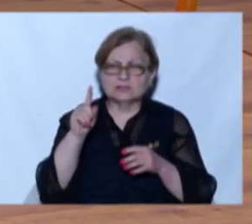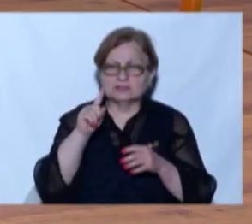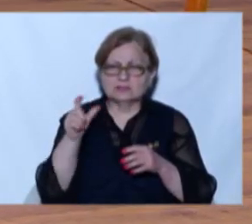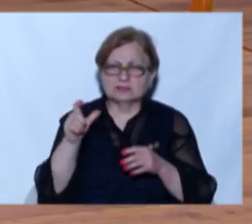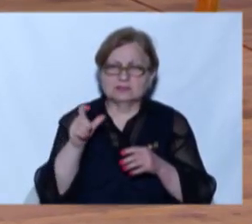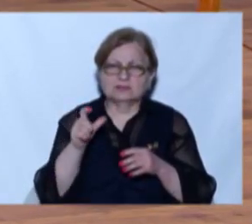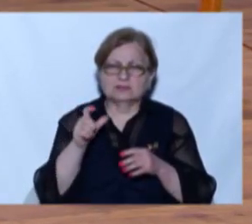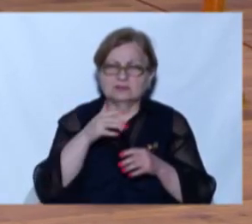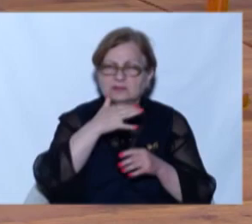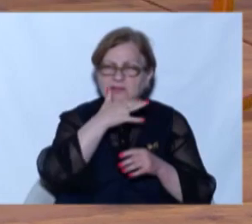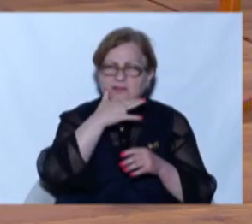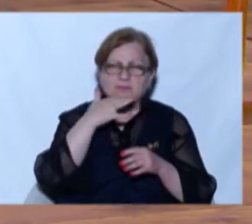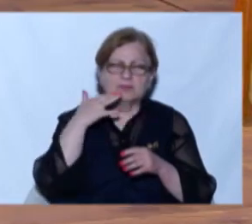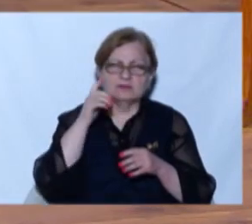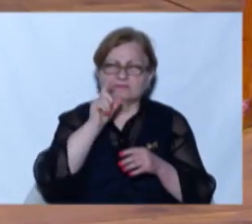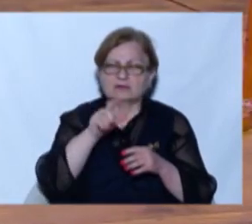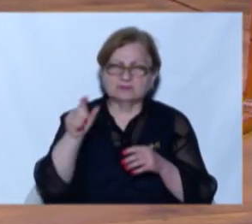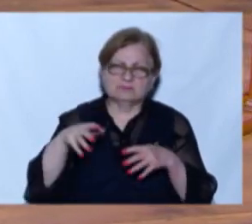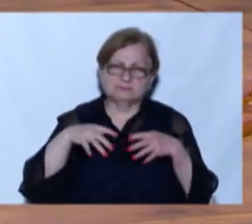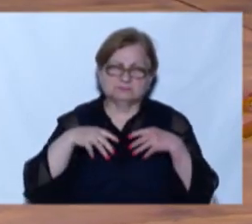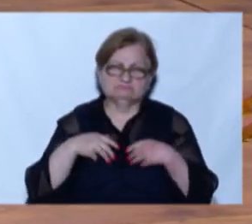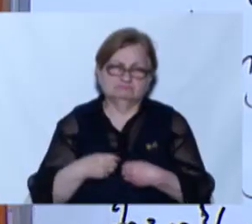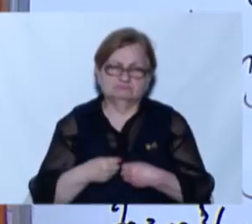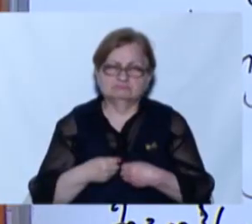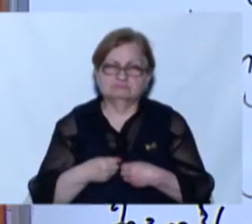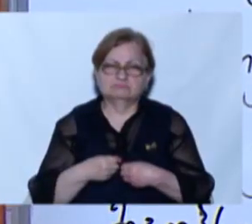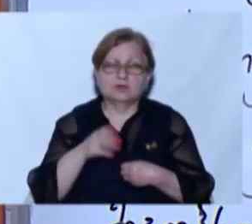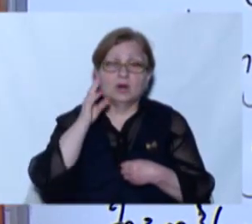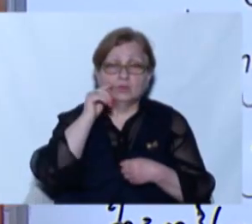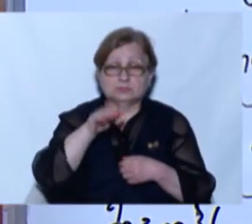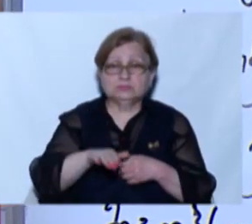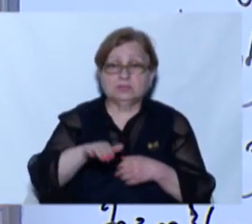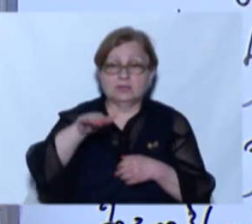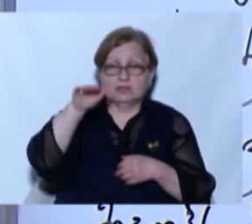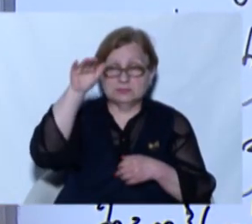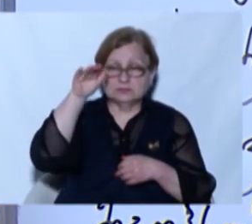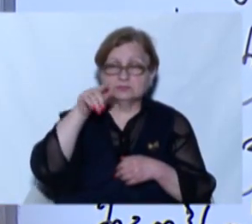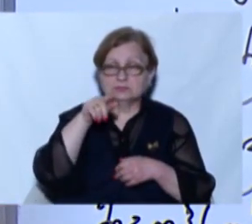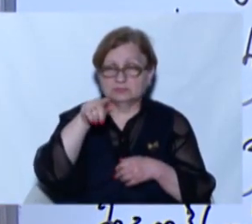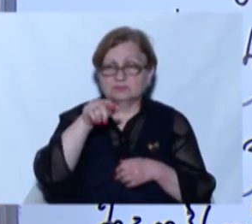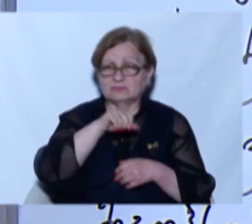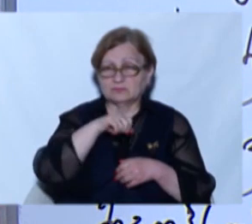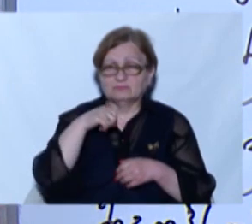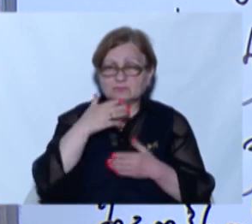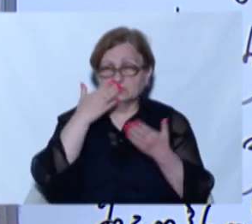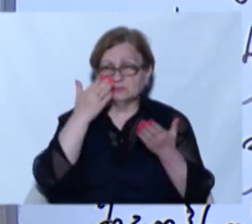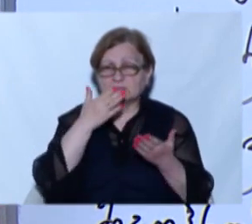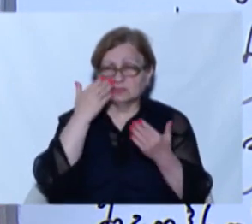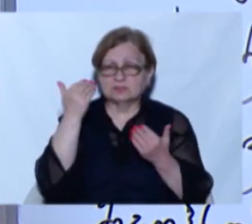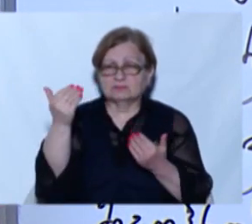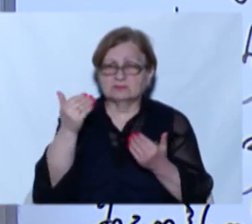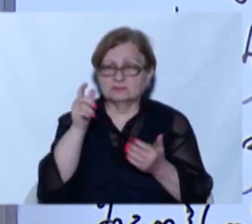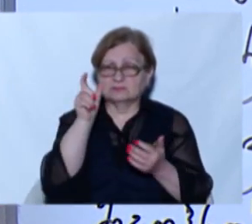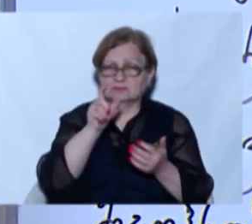და ბევრ ადამიანს დაწყვიტა გული. როცა გაიზრდებით მის ლექსებს, აუცილებლად წაიკითხავთ ალბათ,